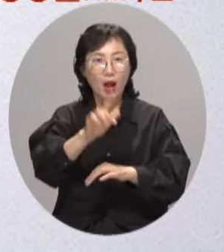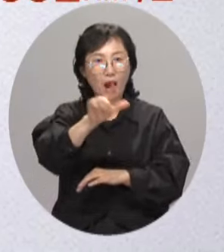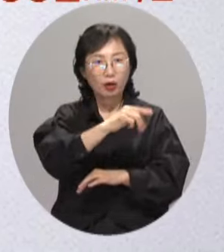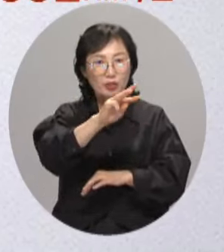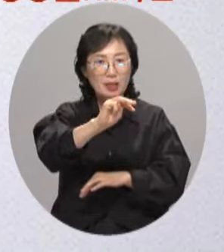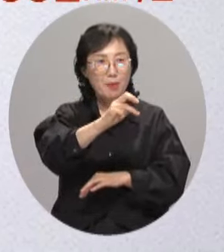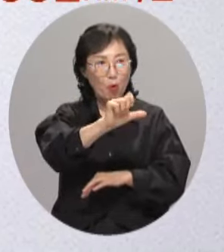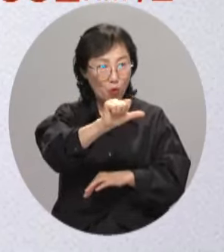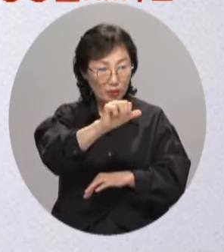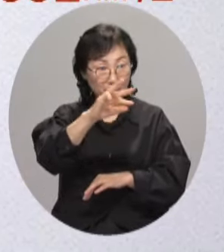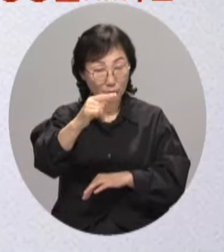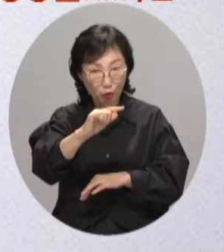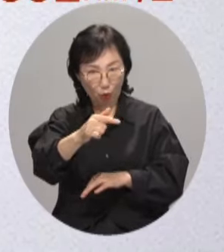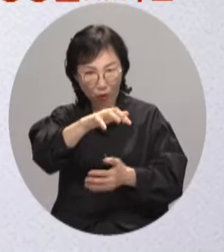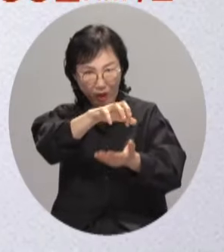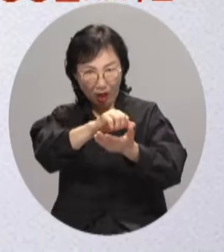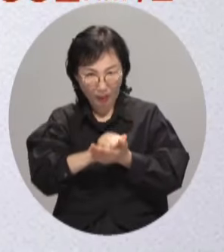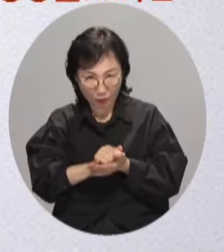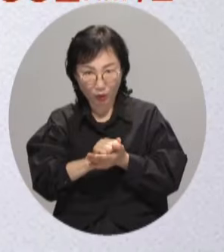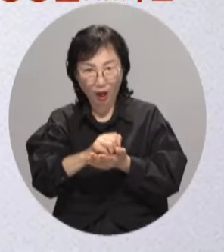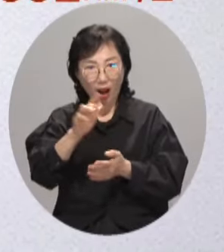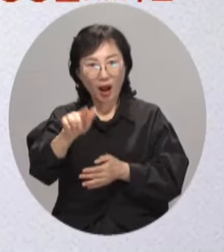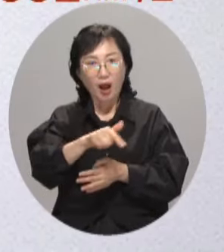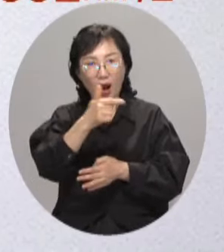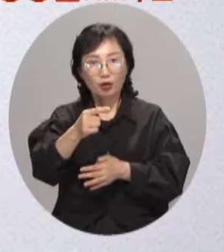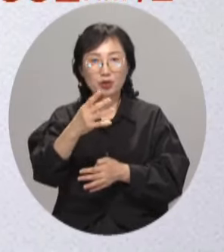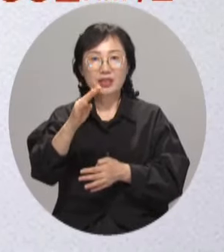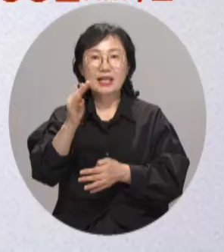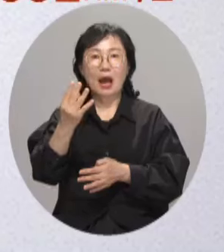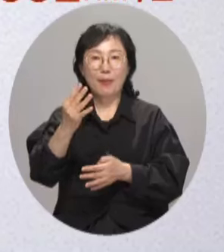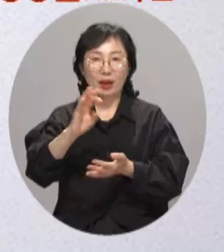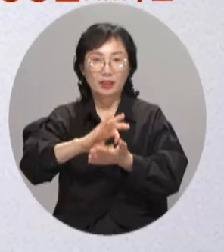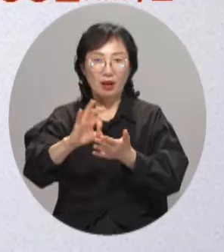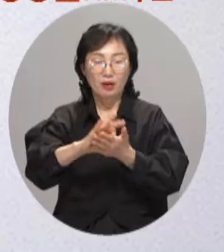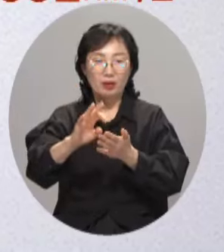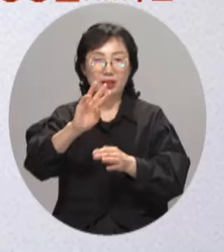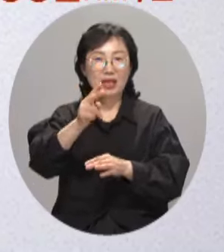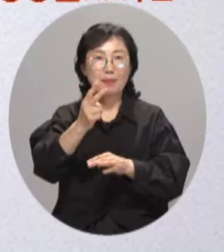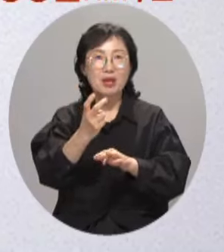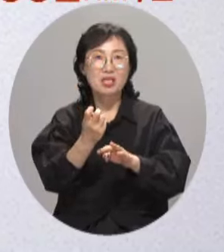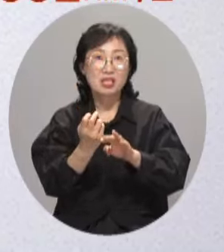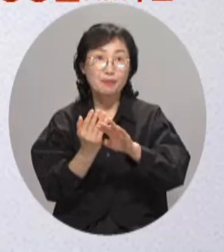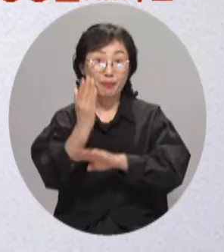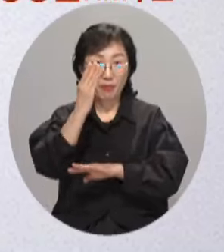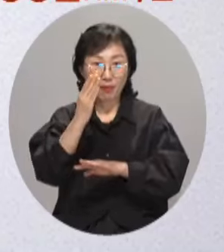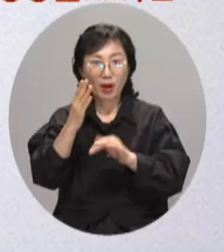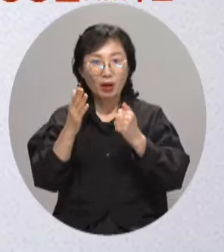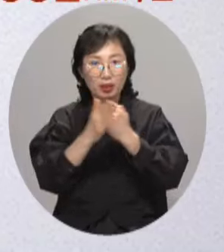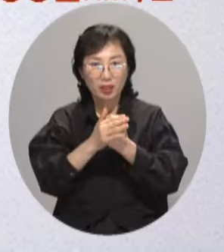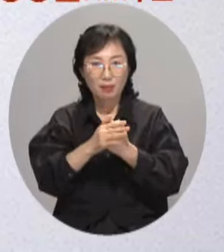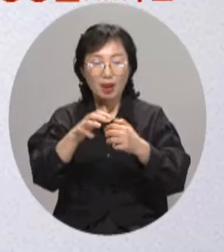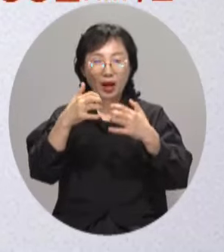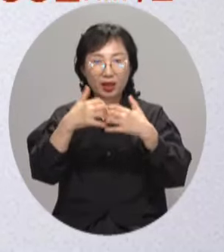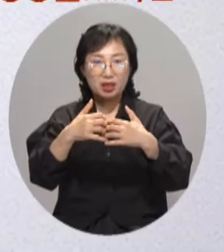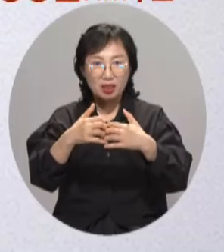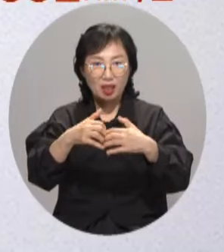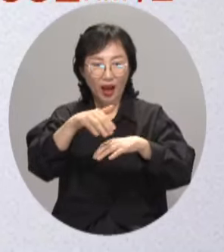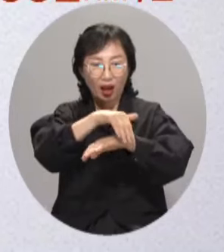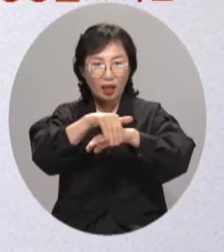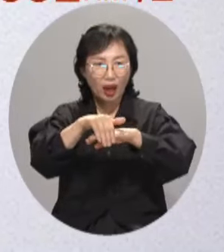350톤에서 420톤을 투입한 것으로 추정돼 권장 투입량인 320톤은 물론 소화조 설계 용량인